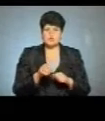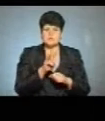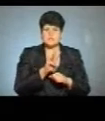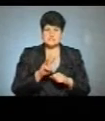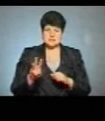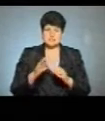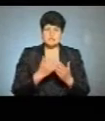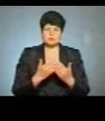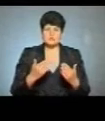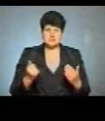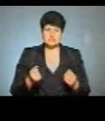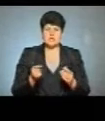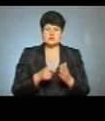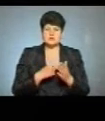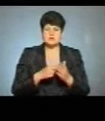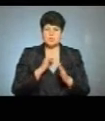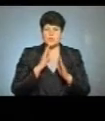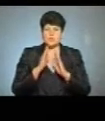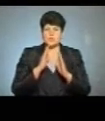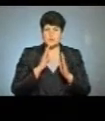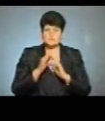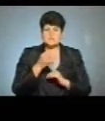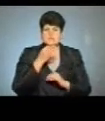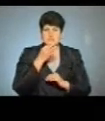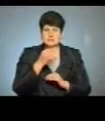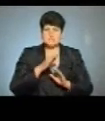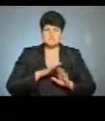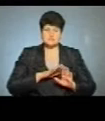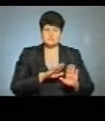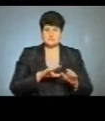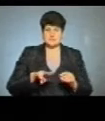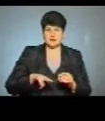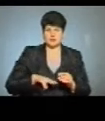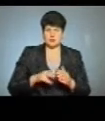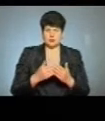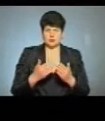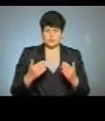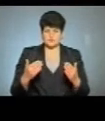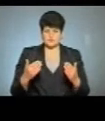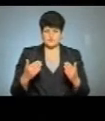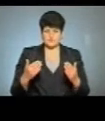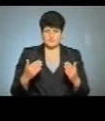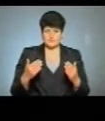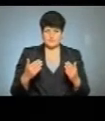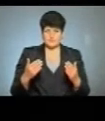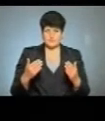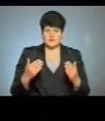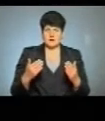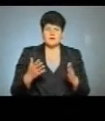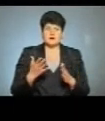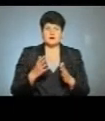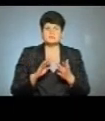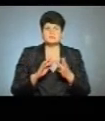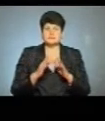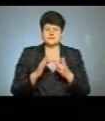та на сторінці у Фейсбуці, розповіла заступниця директора музею Наталія Чеканова. Віртуальна екскурсія «Роки